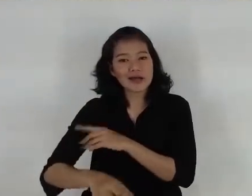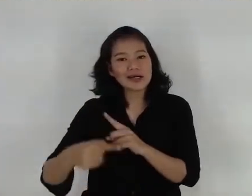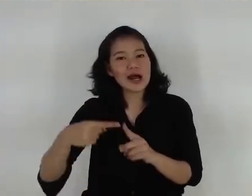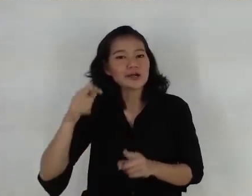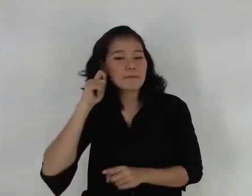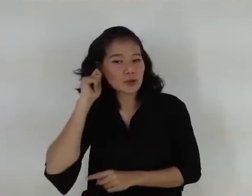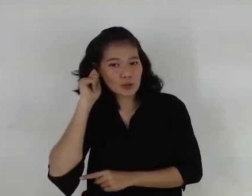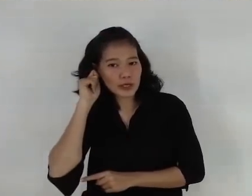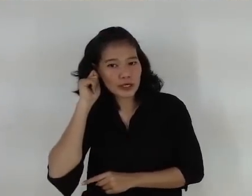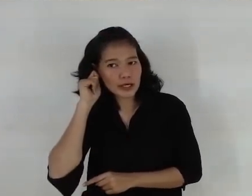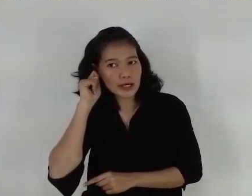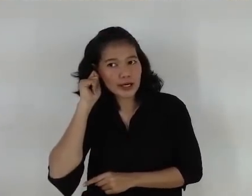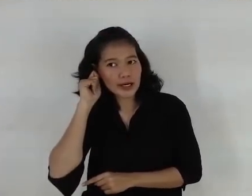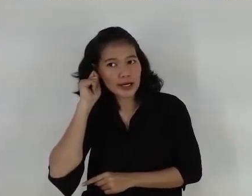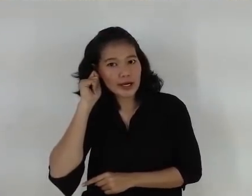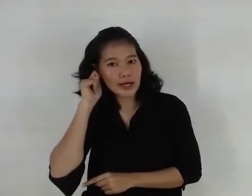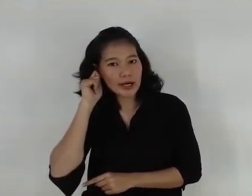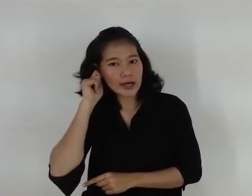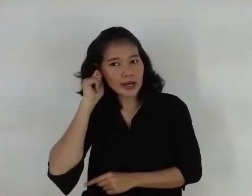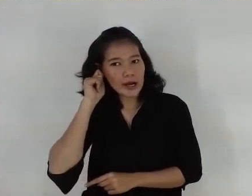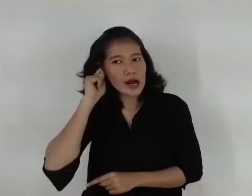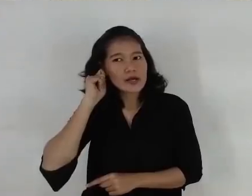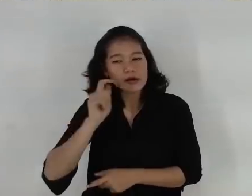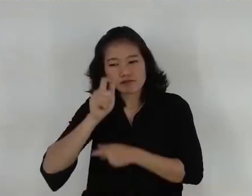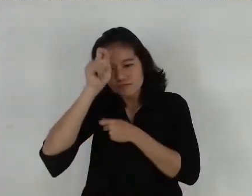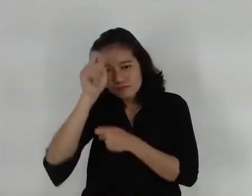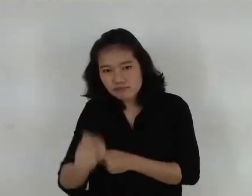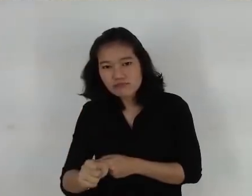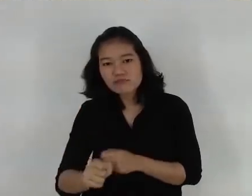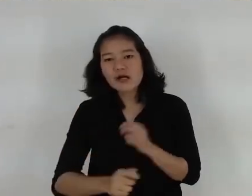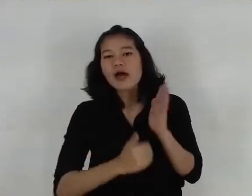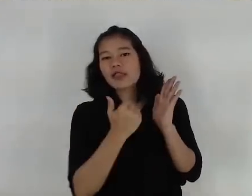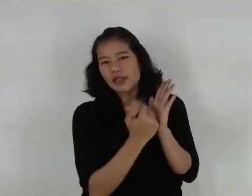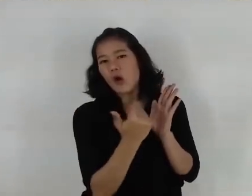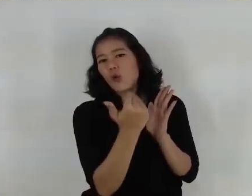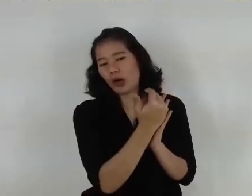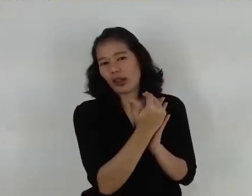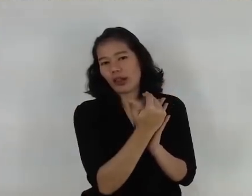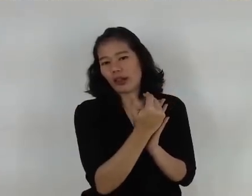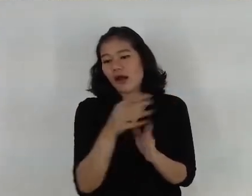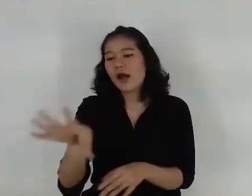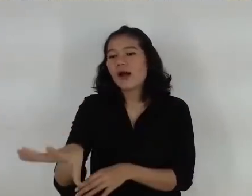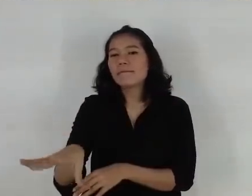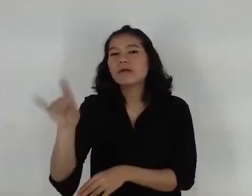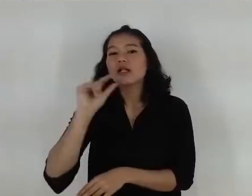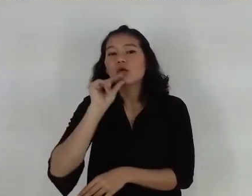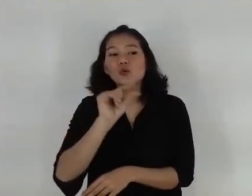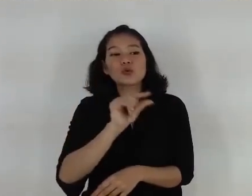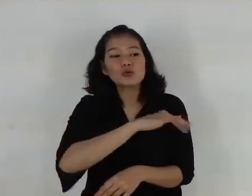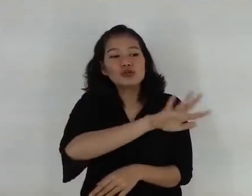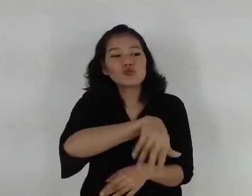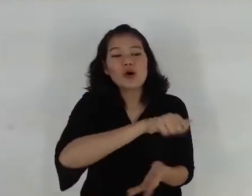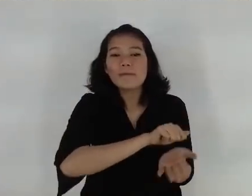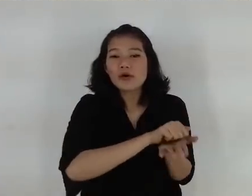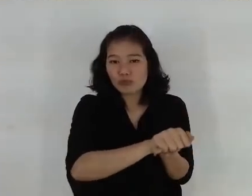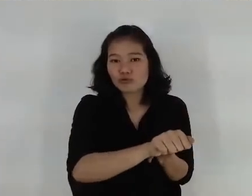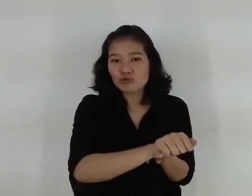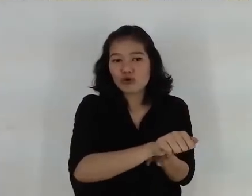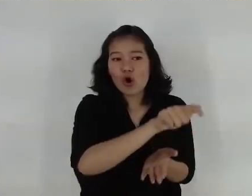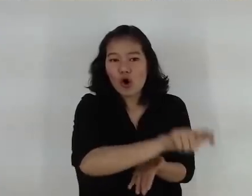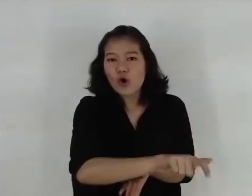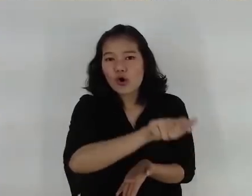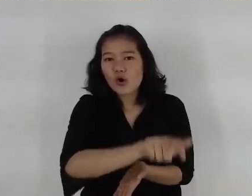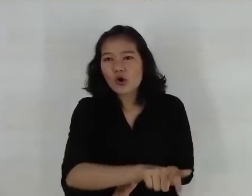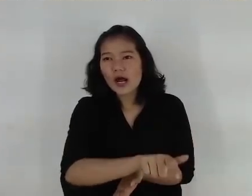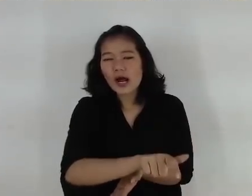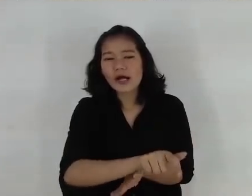perempuan dan takluk kepada hukum Taurat ia diutus untuk menebus mereka yang takluk